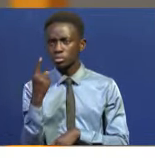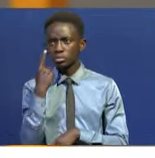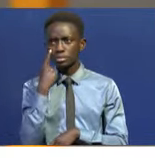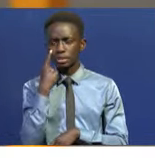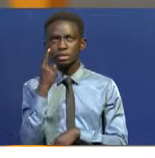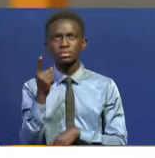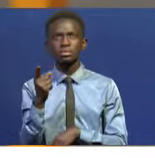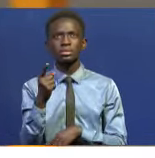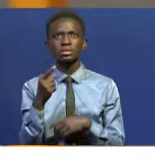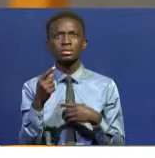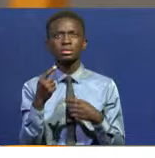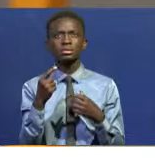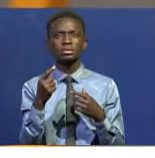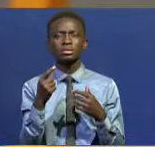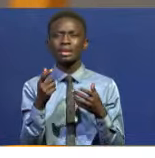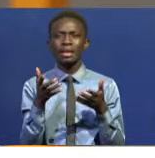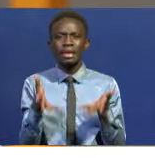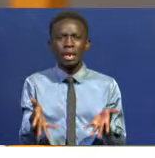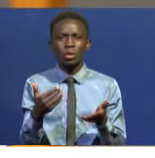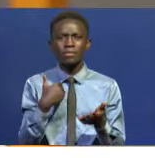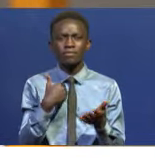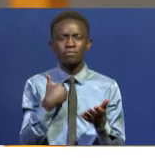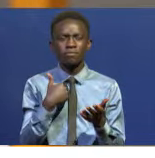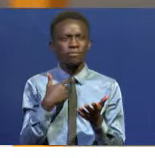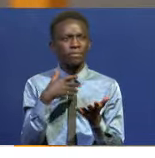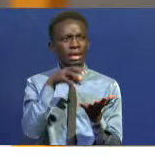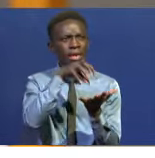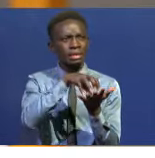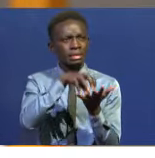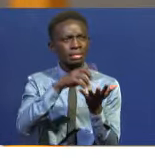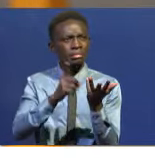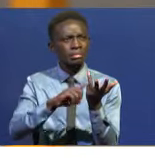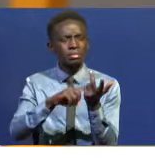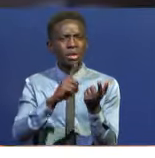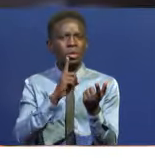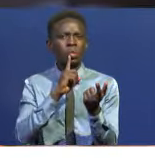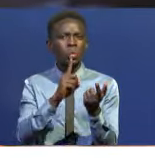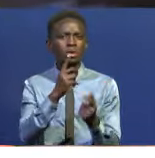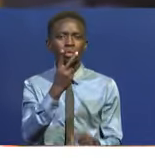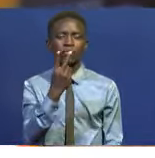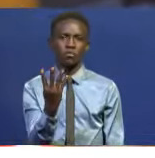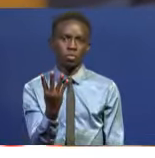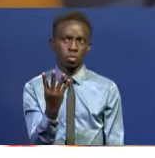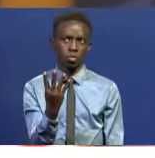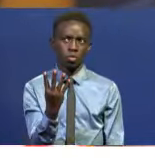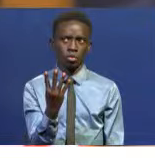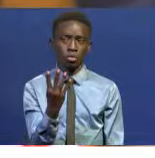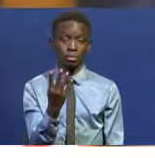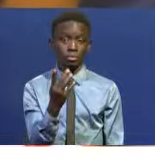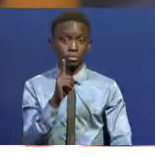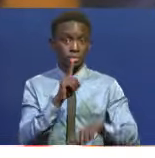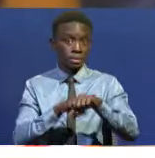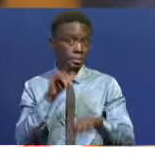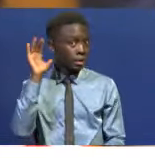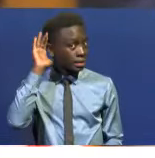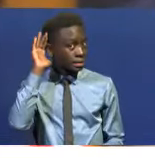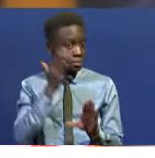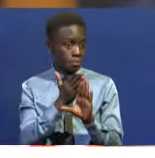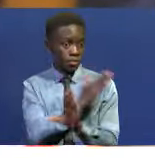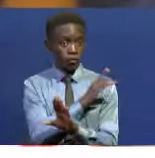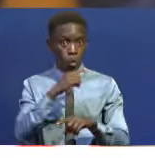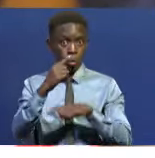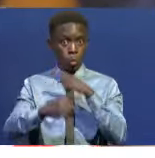tumekuwa na mpaka sasa tuko na cases karibu 124. Ukifikia kabla ijeendelea sana